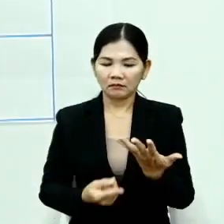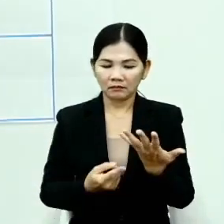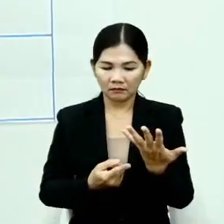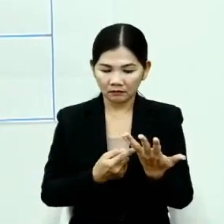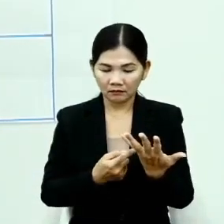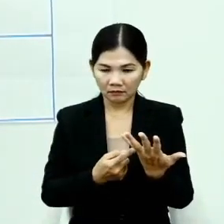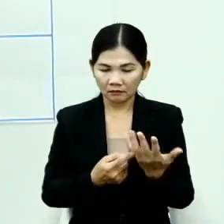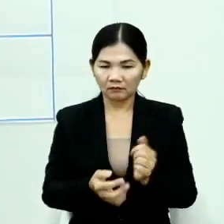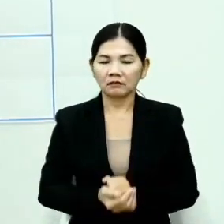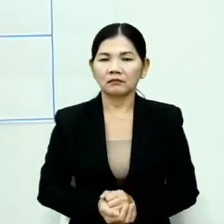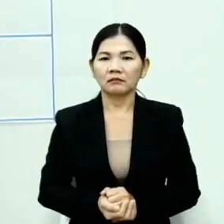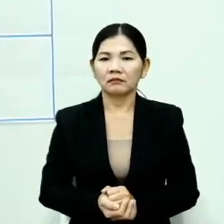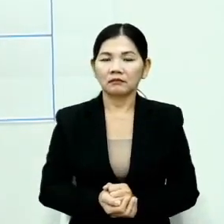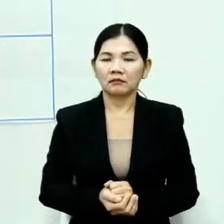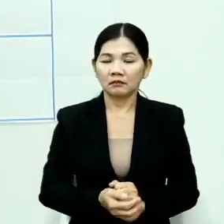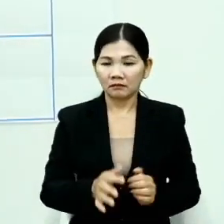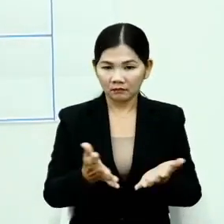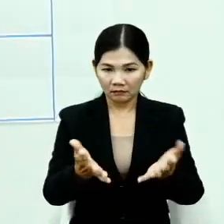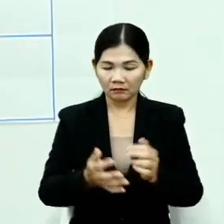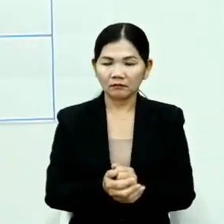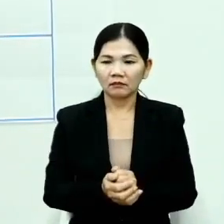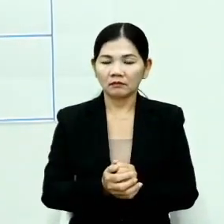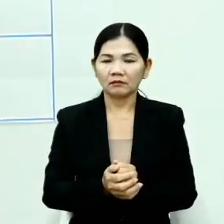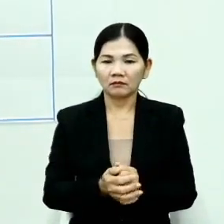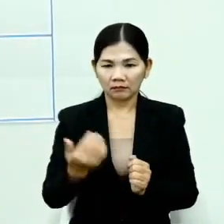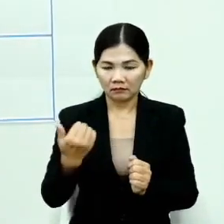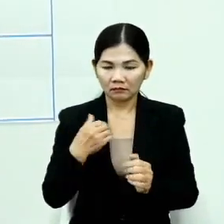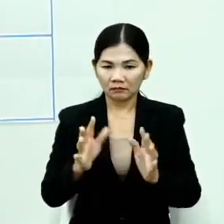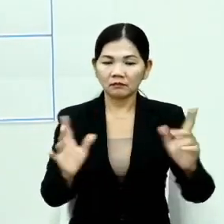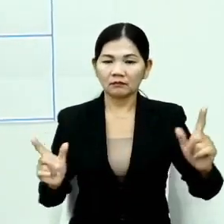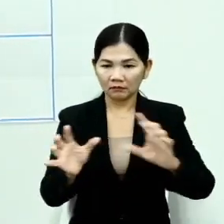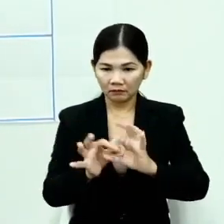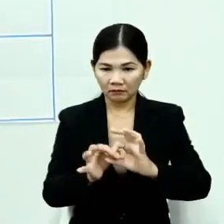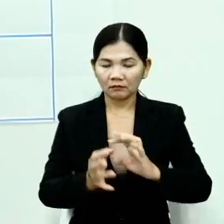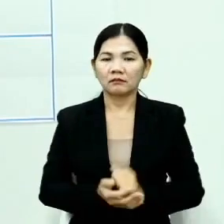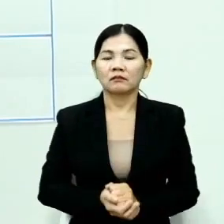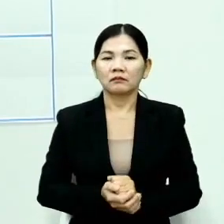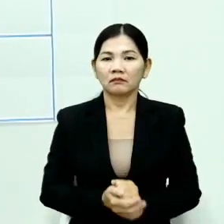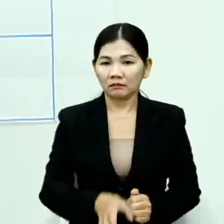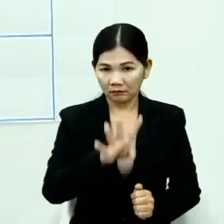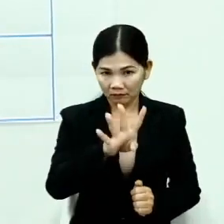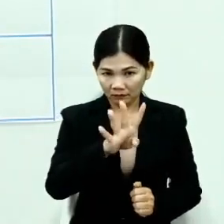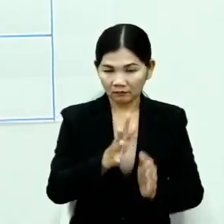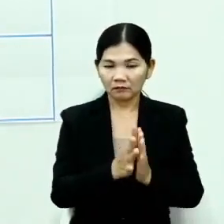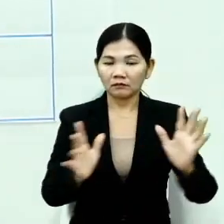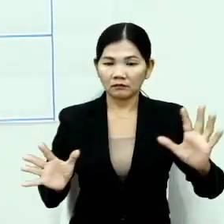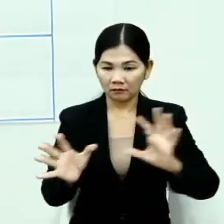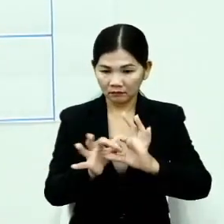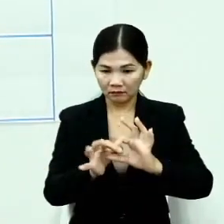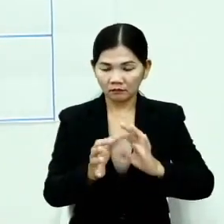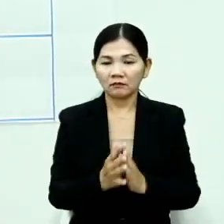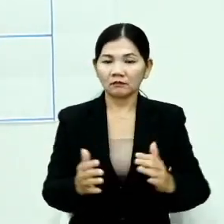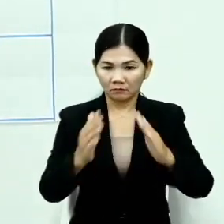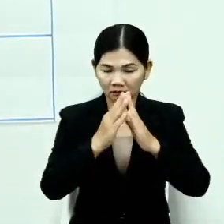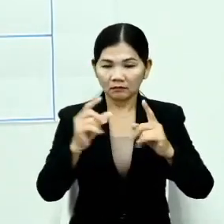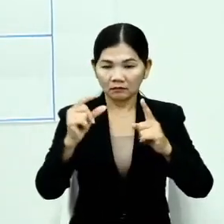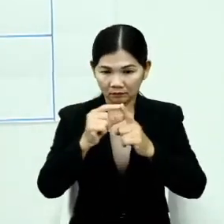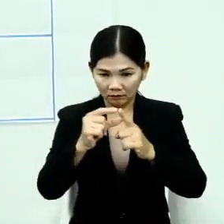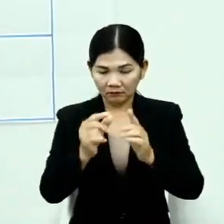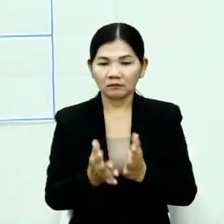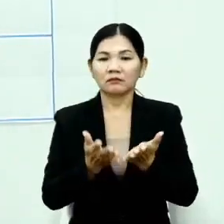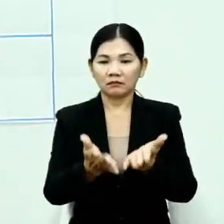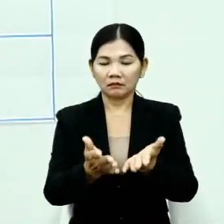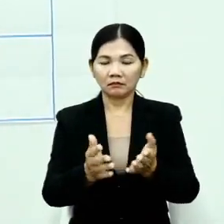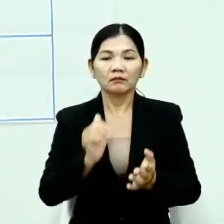ងស្ដាំដៃយើងនេះយ៉ាងកូនកូនគូសតាចា4ព្យាង្គហ្នឹងភ្ជាប់គ្នាដើម្បីបង្កើតទៅជាពាក្យឲ្យអ្នក